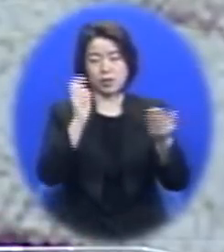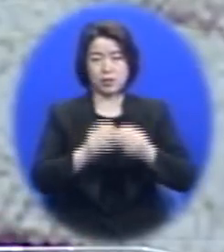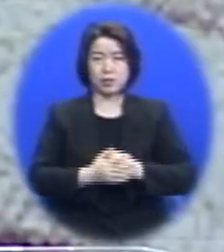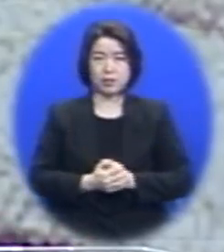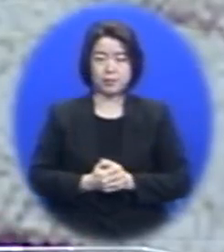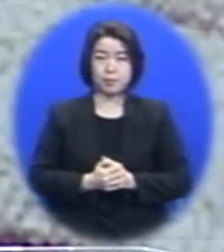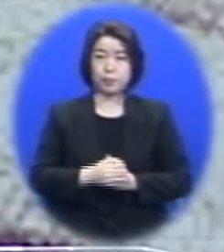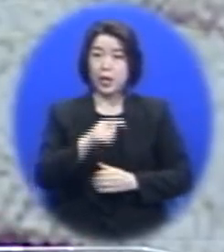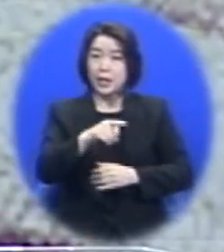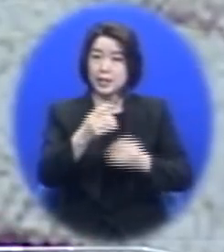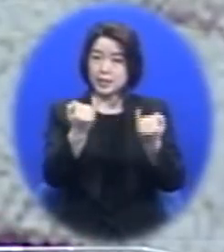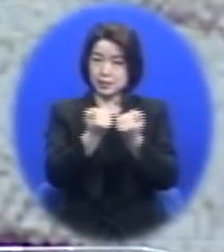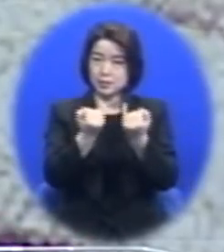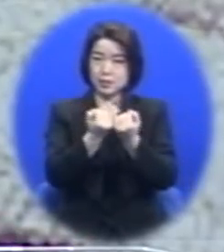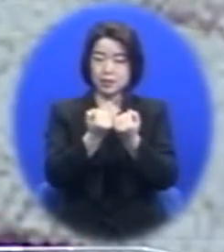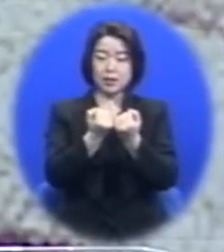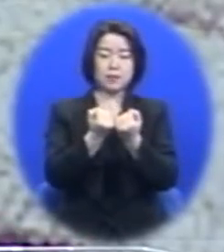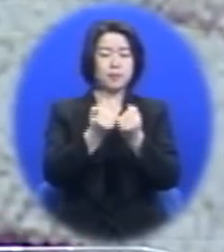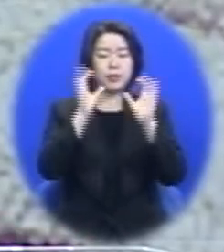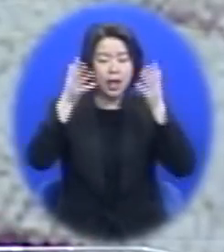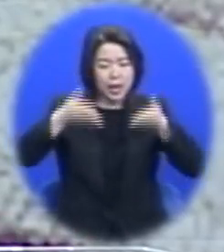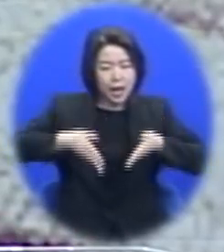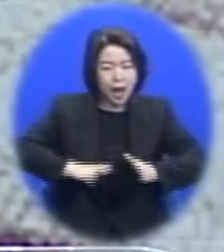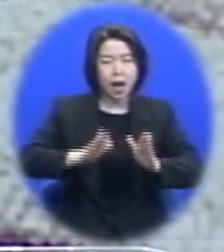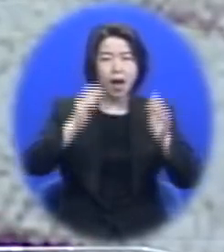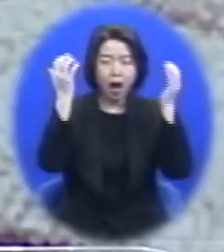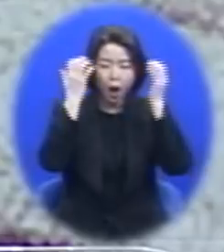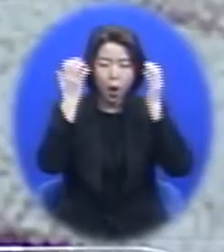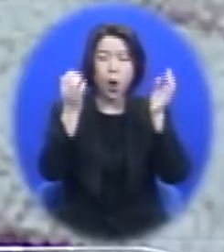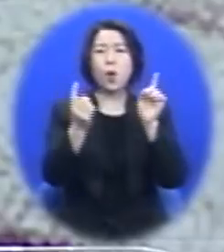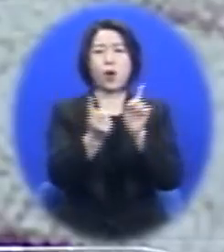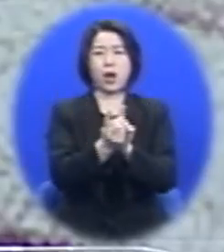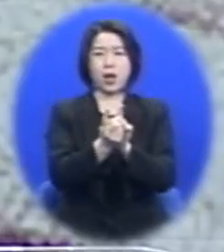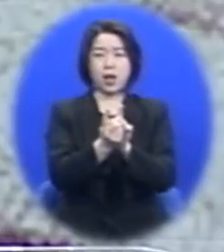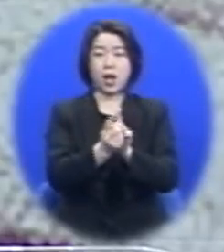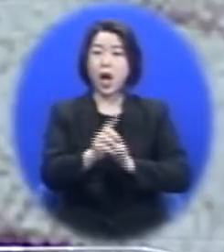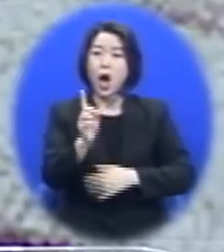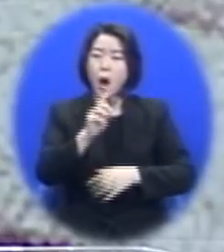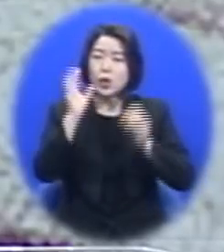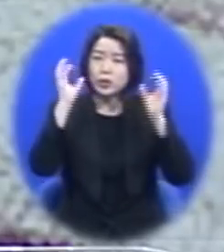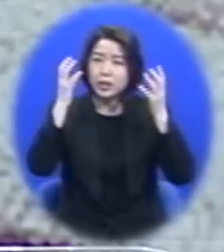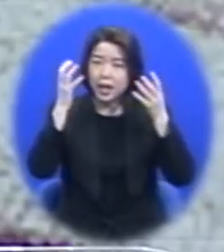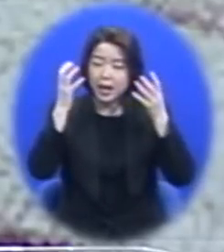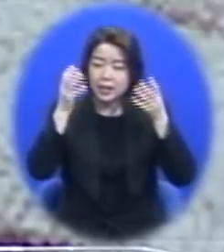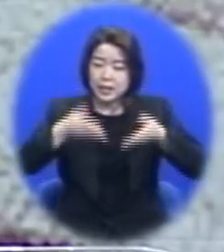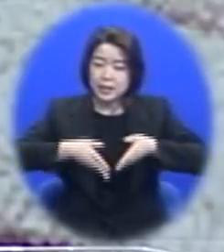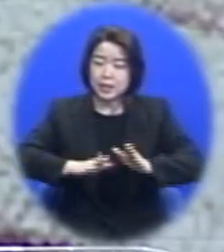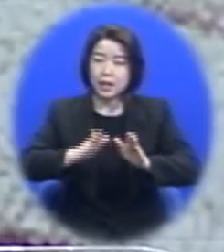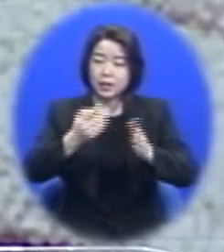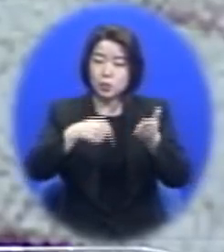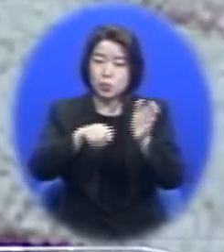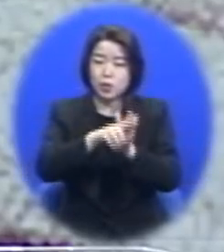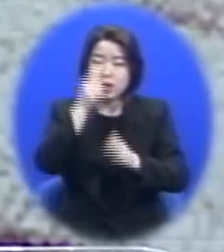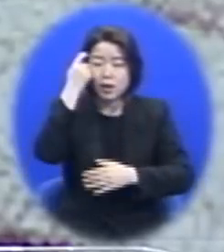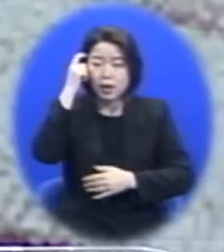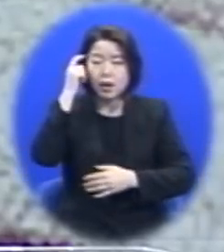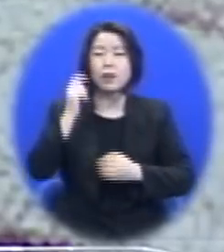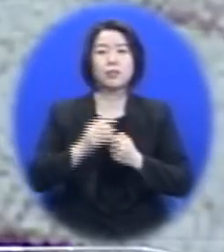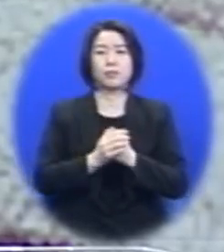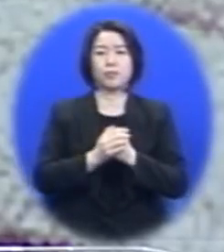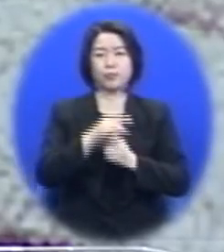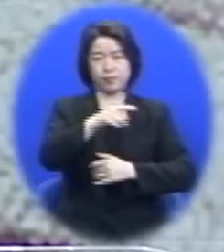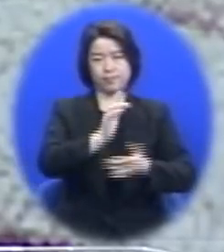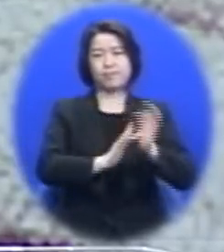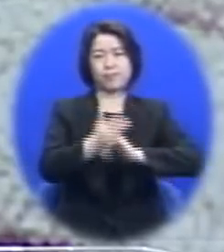이 여인이 계산에 고통을 당하는 데 도대체 어떤 아이를 낳으려고 하는 것인가 예술 그도